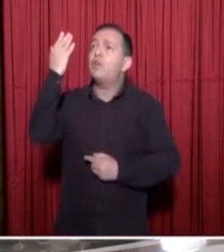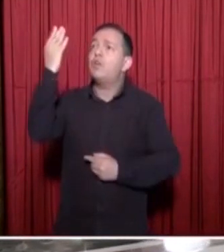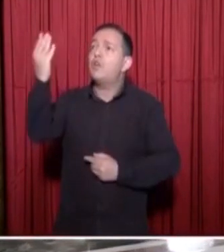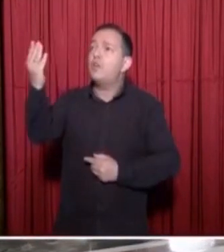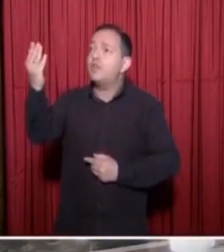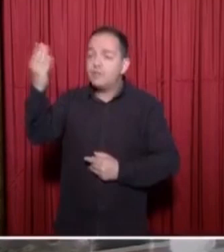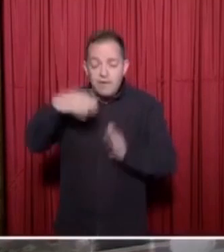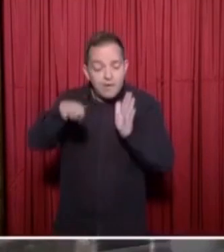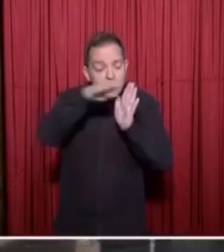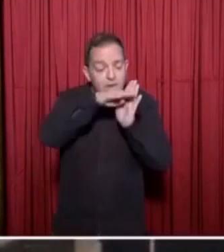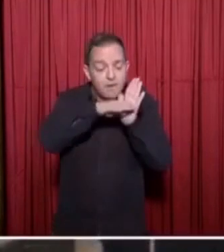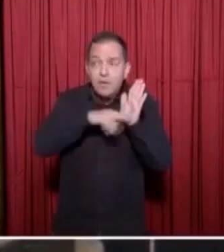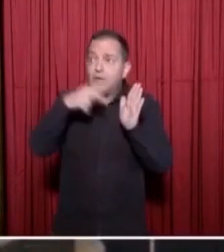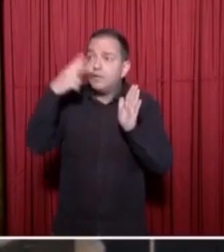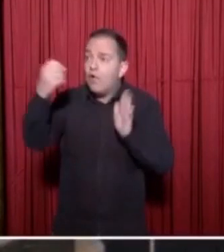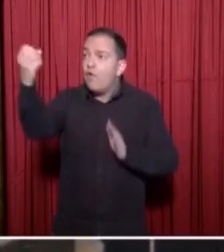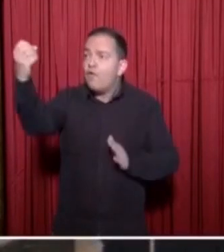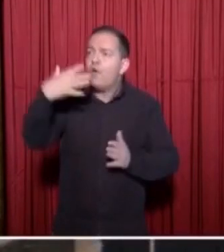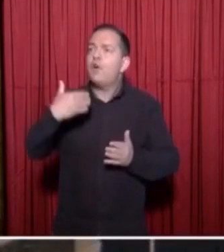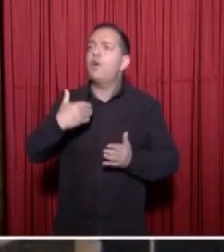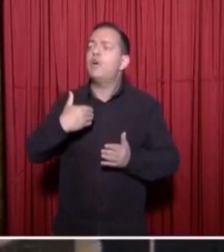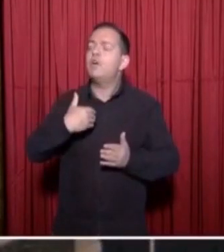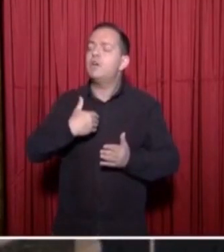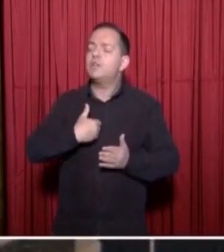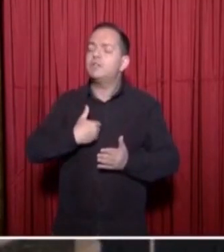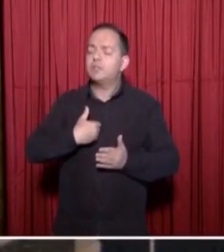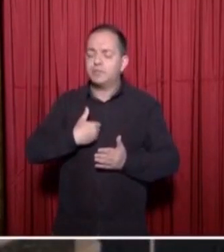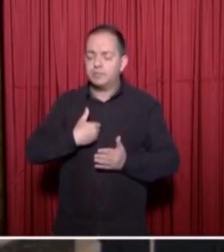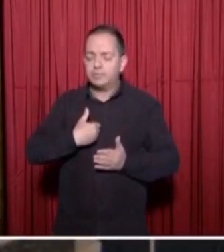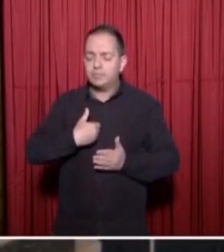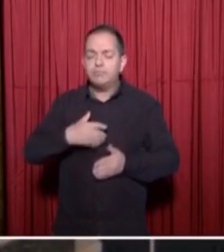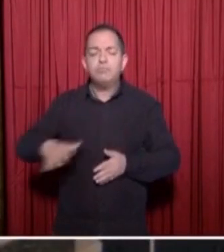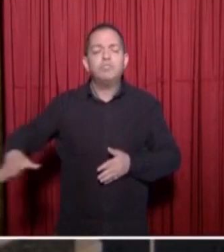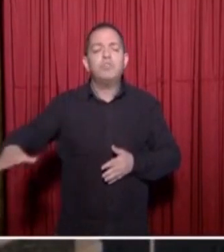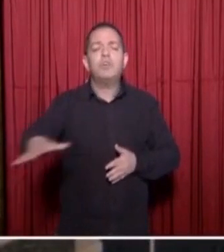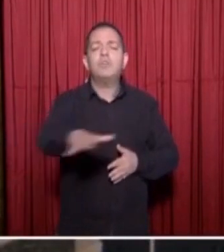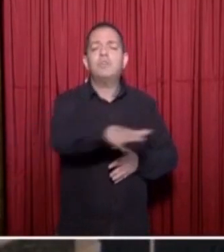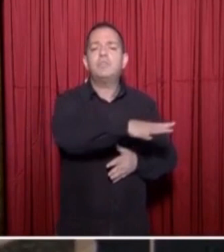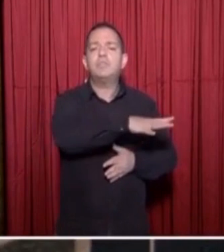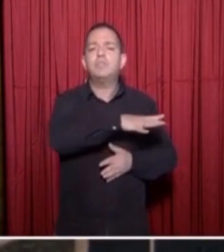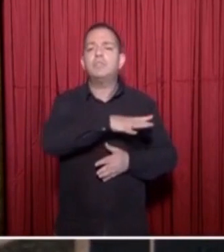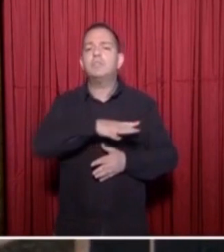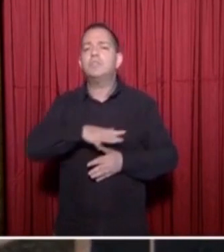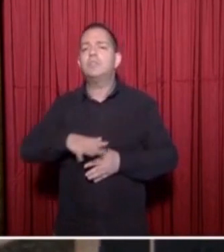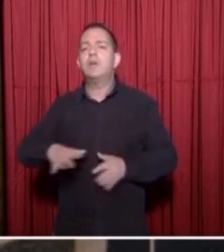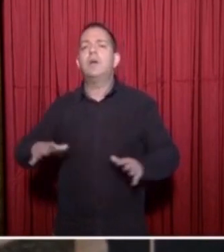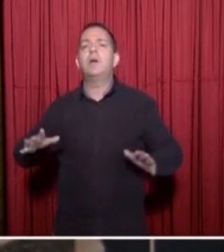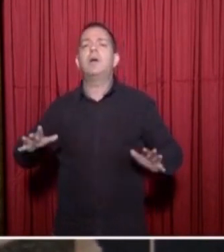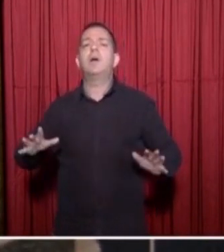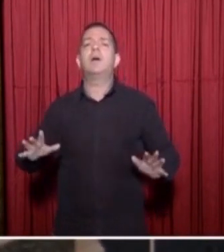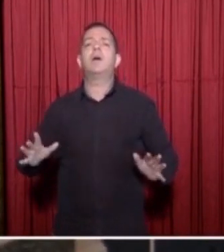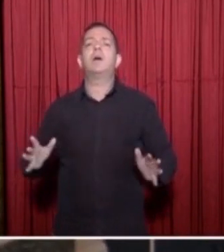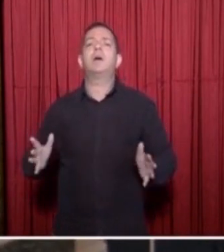διότι φως τα προσταγματά σου επί της γης.